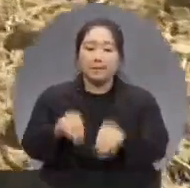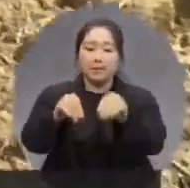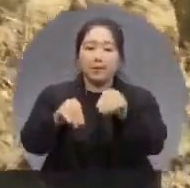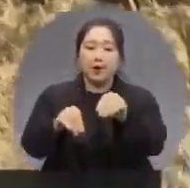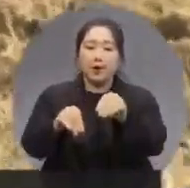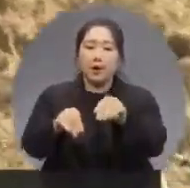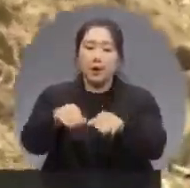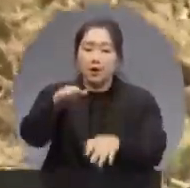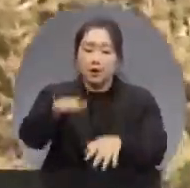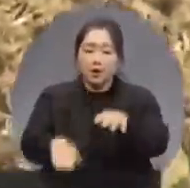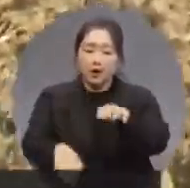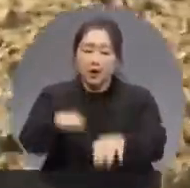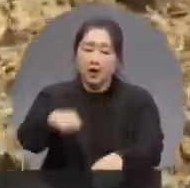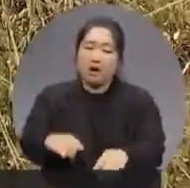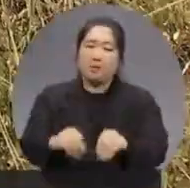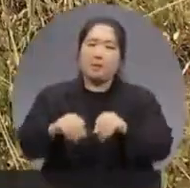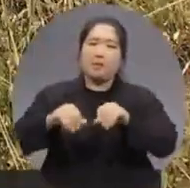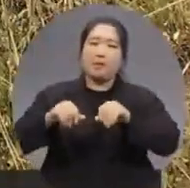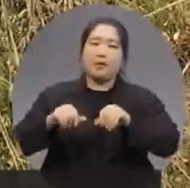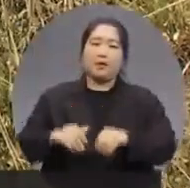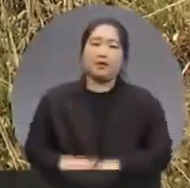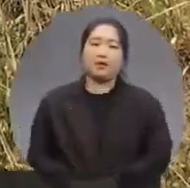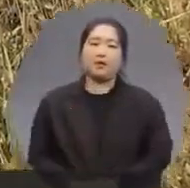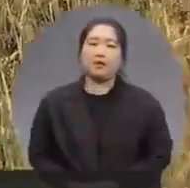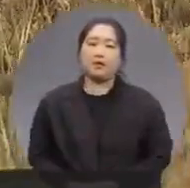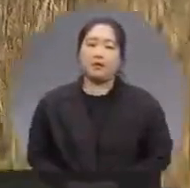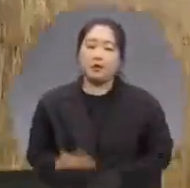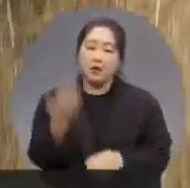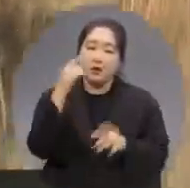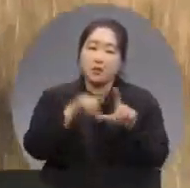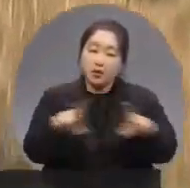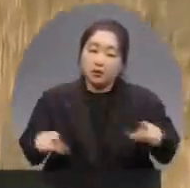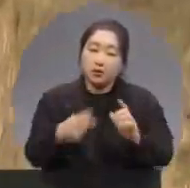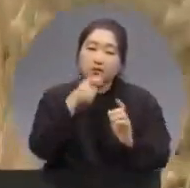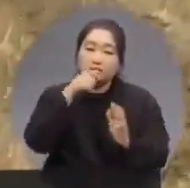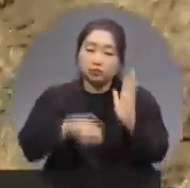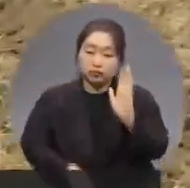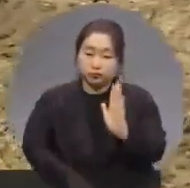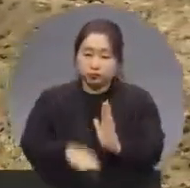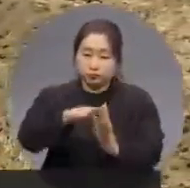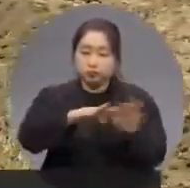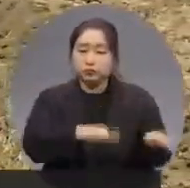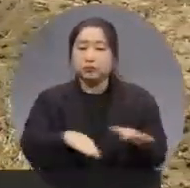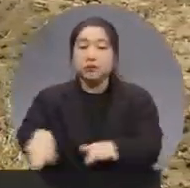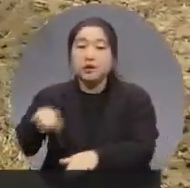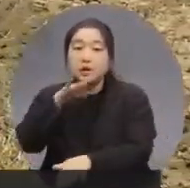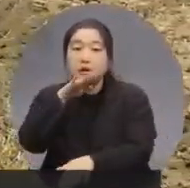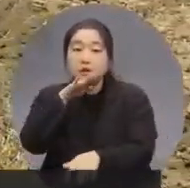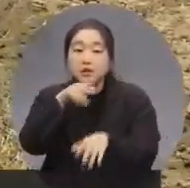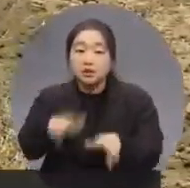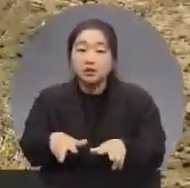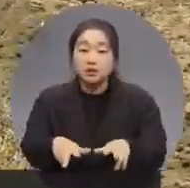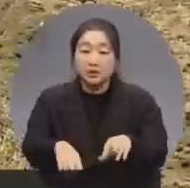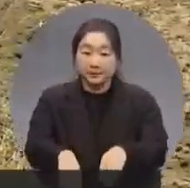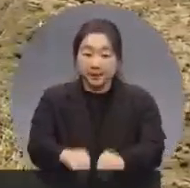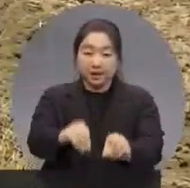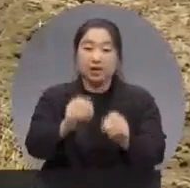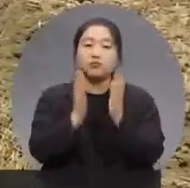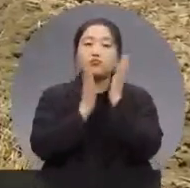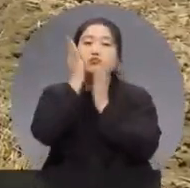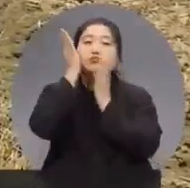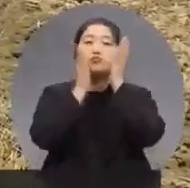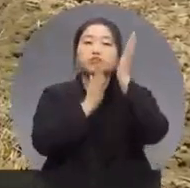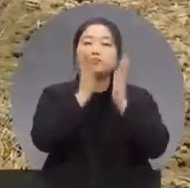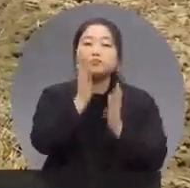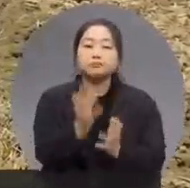걷자 흙먼지만 날립니다. 예년 같으면 물이 가득 차서 흘렀을 농수로입니다. 그러나 지금은 바짝 말라